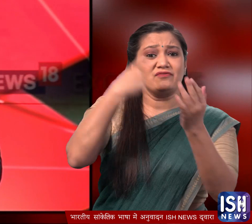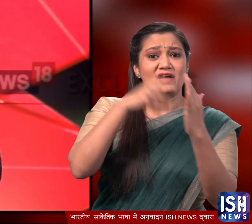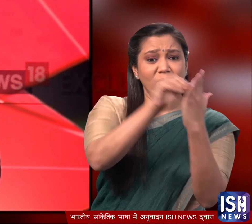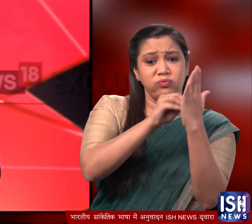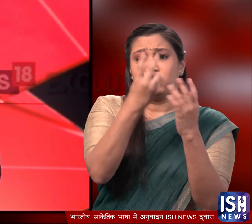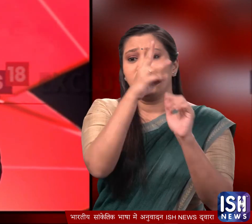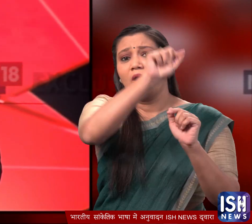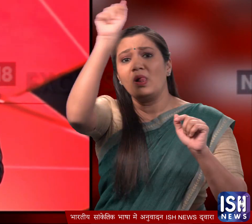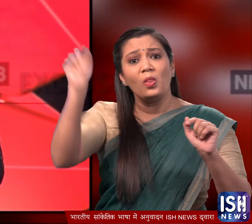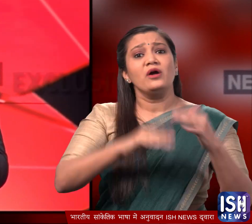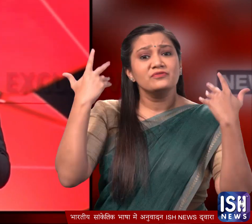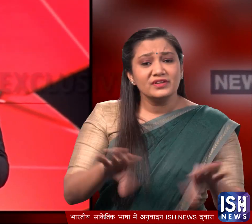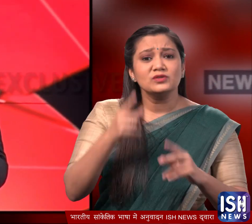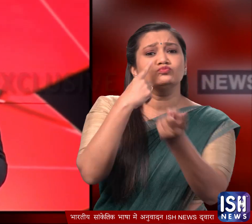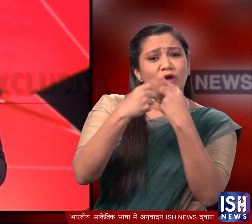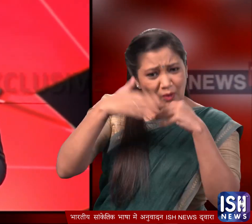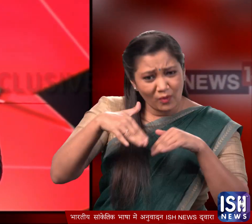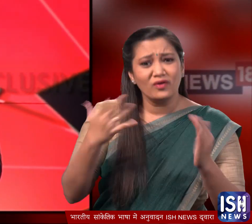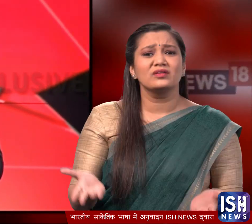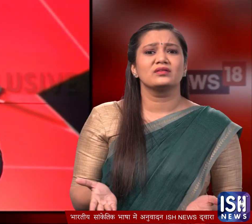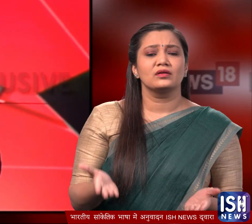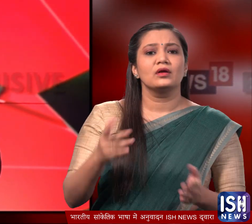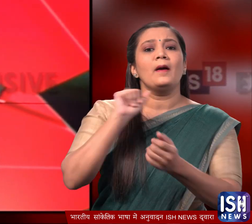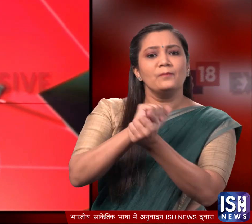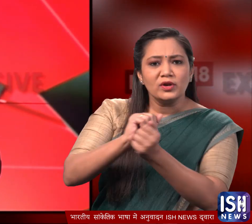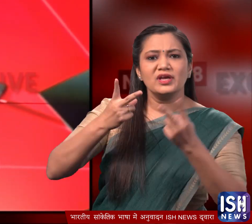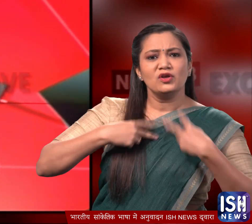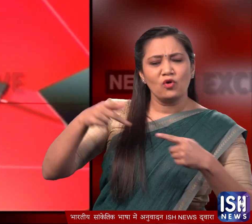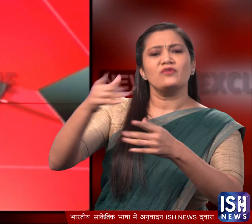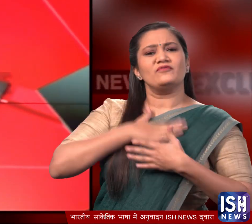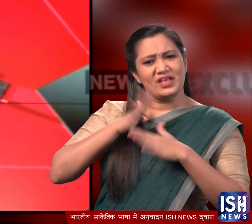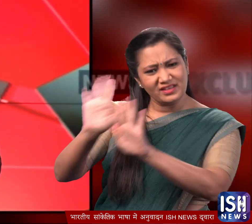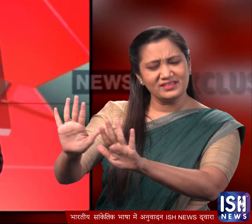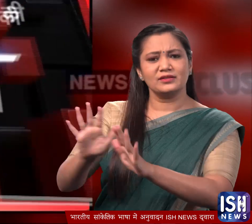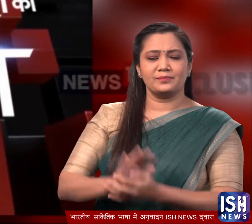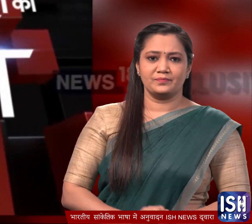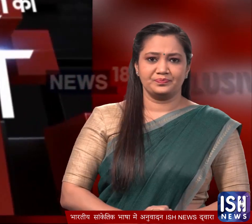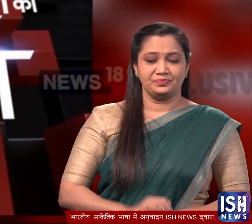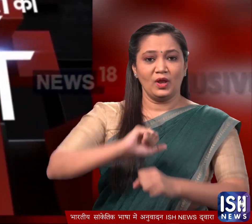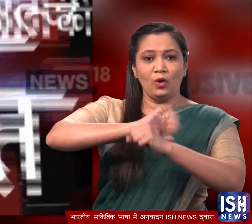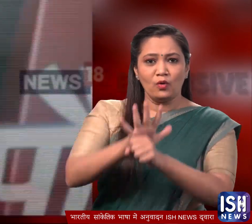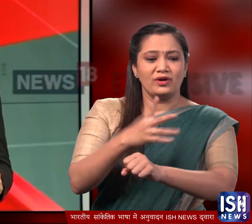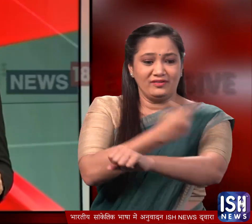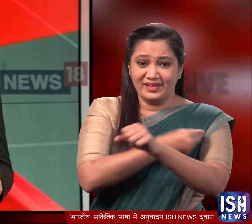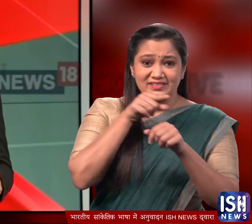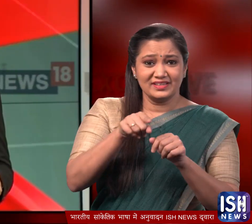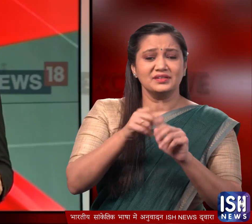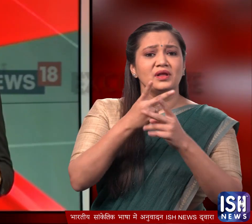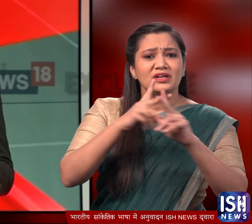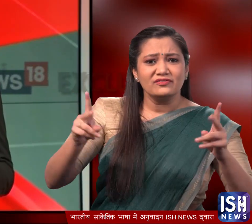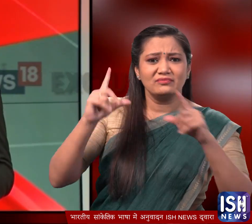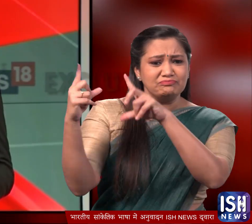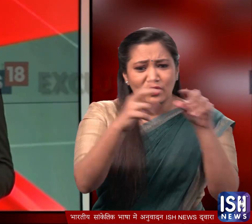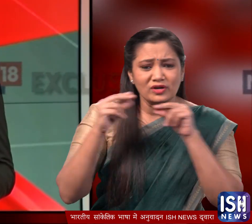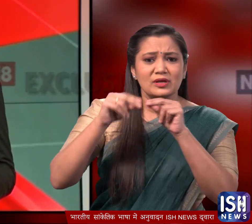मुंबई तक एफआईआर दर्ज हो चुकी है, जांच भी तेजी से हो रही है। ऐसे में बेहतर यही है कि हम पुलिस और अदालत पर भरोसा करें। कोरोना वैक्सीन के बारे में फैल